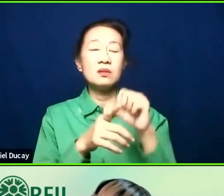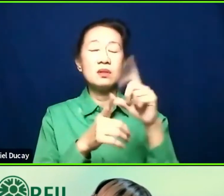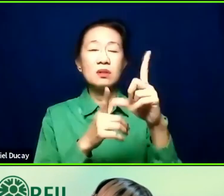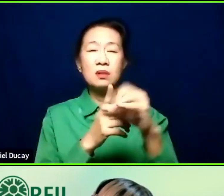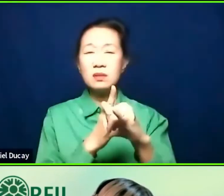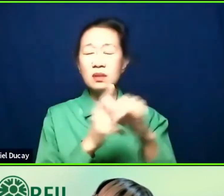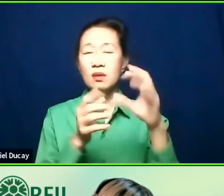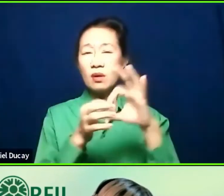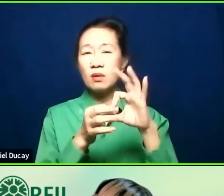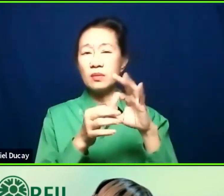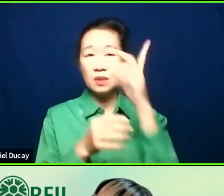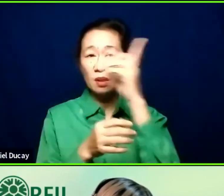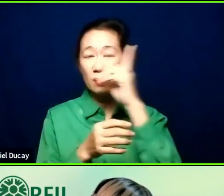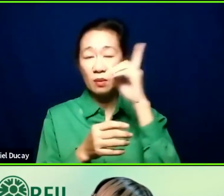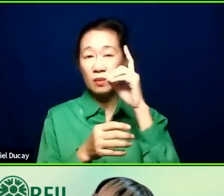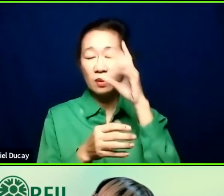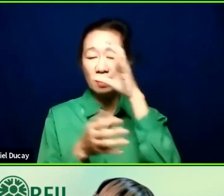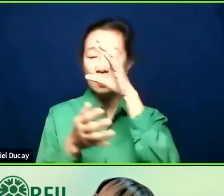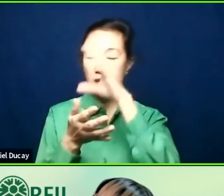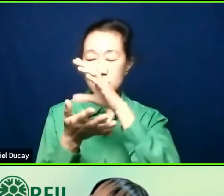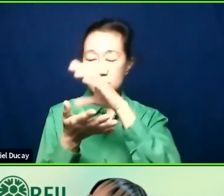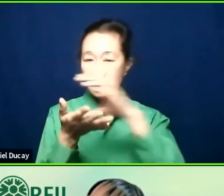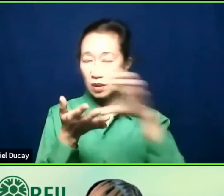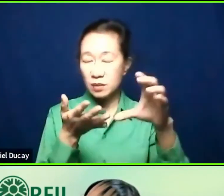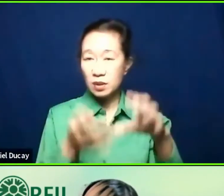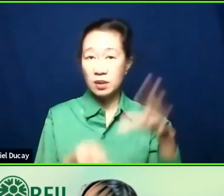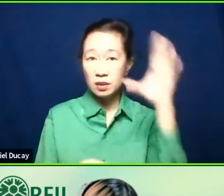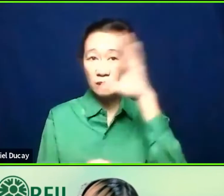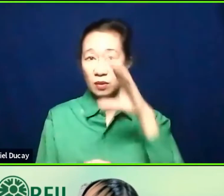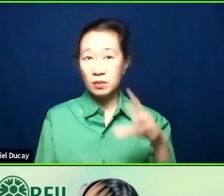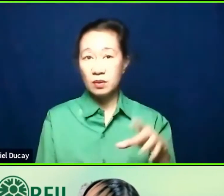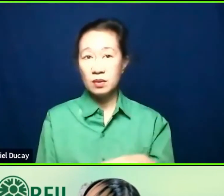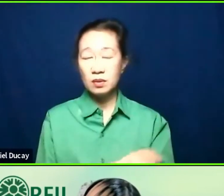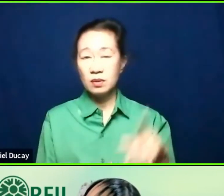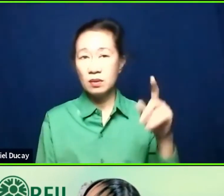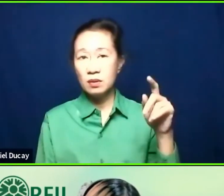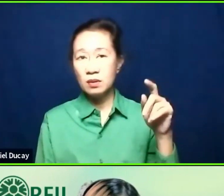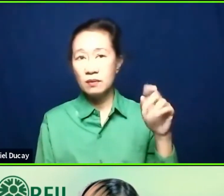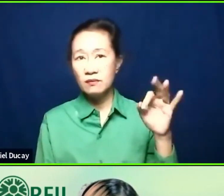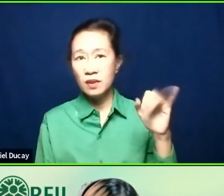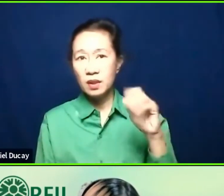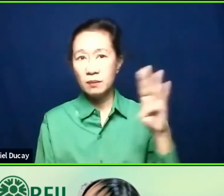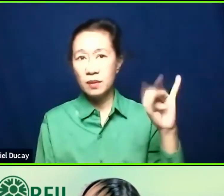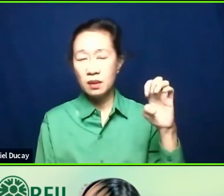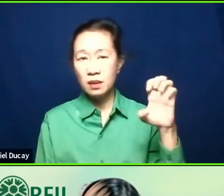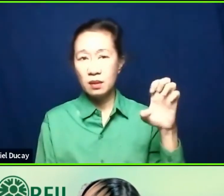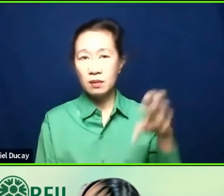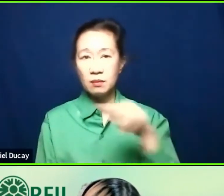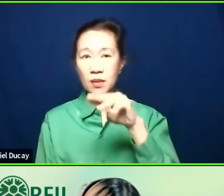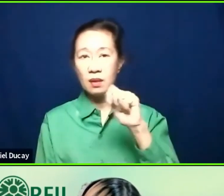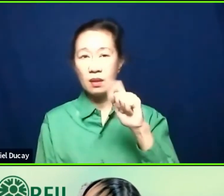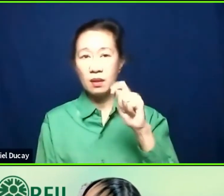chapter. I-try mong hanapin si Feby Matthews, no, siya ata